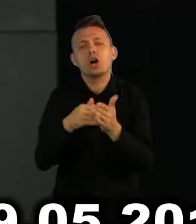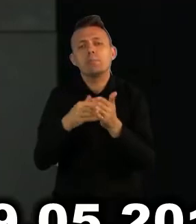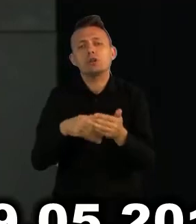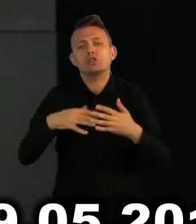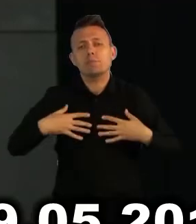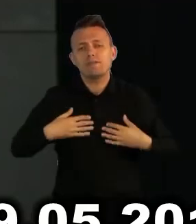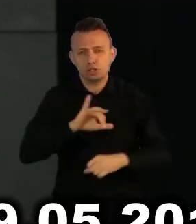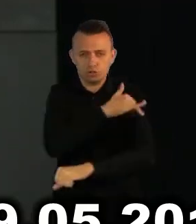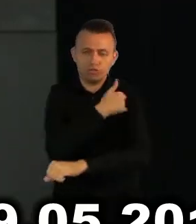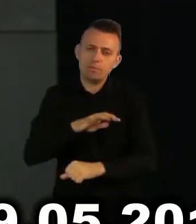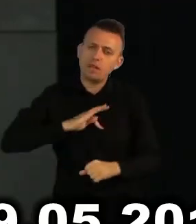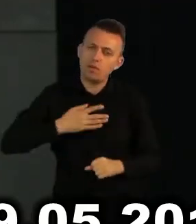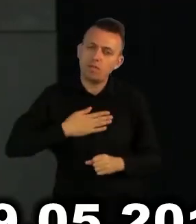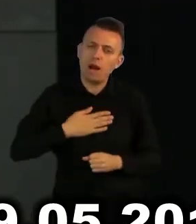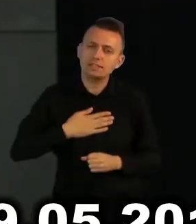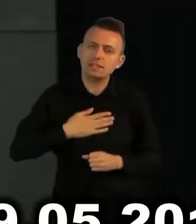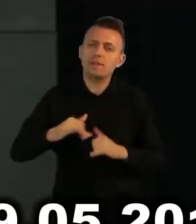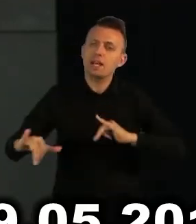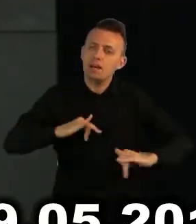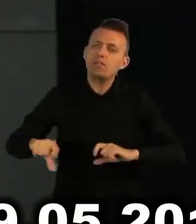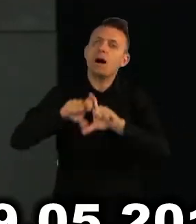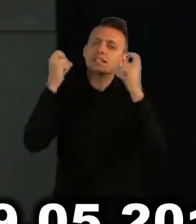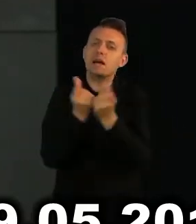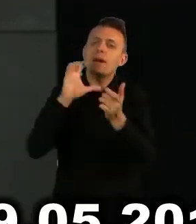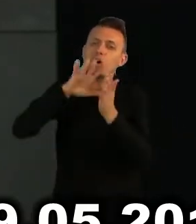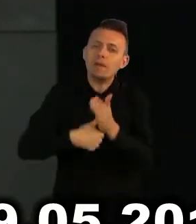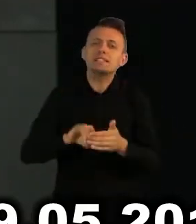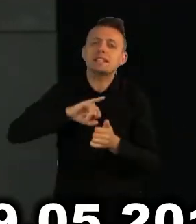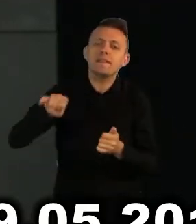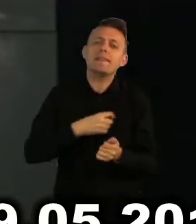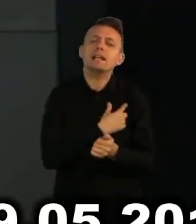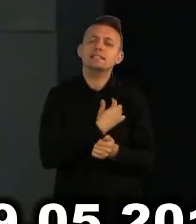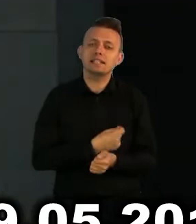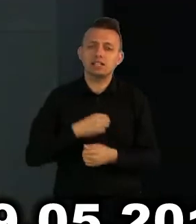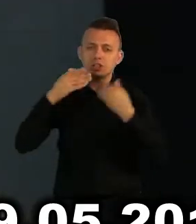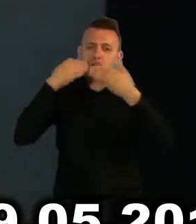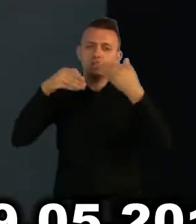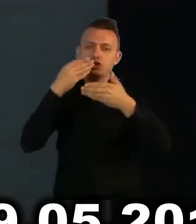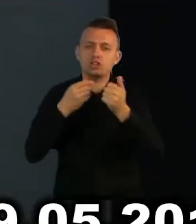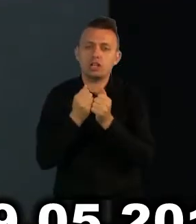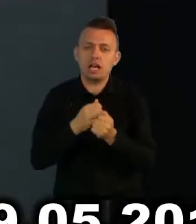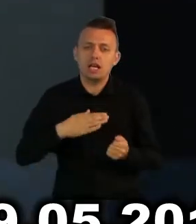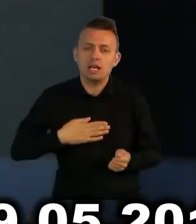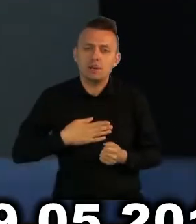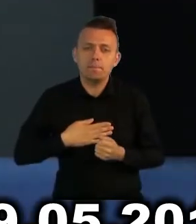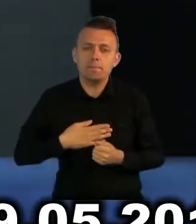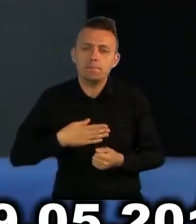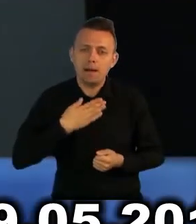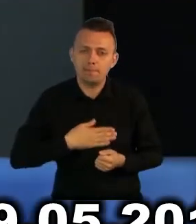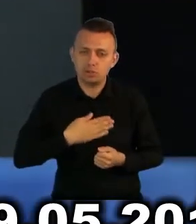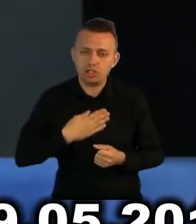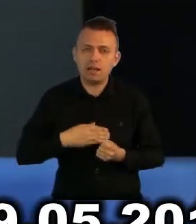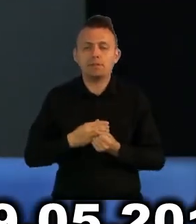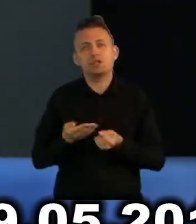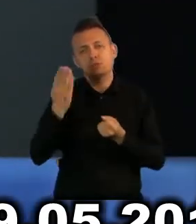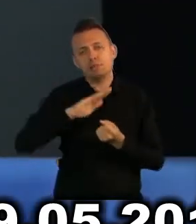Także w imieniu własnych, władz samorządowych miasta składam Wam najserdeczniejsze życzenia. Mam przyjemność i zaszczyt brać udział w tym